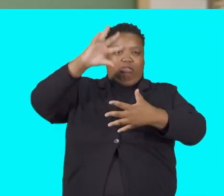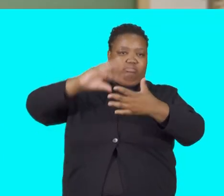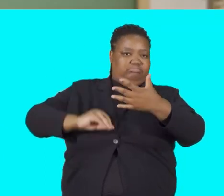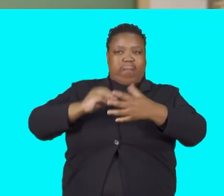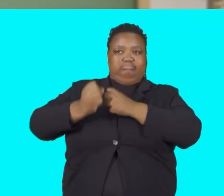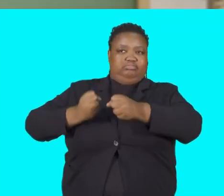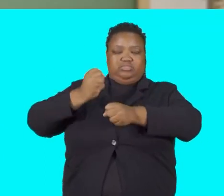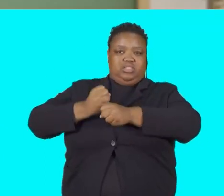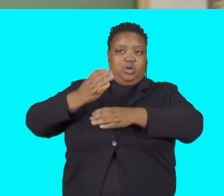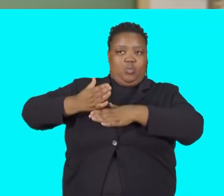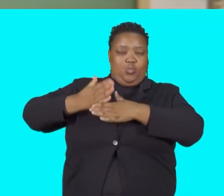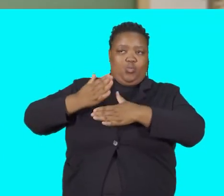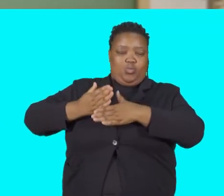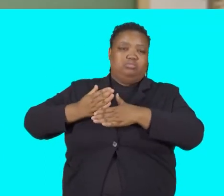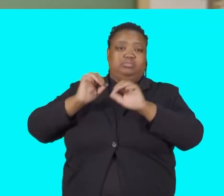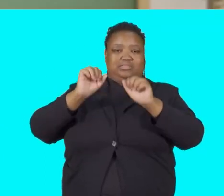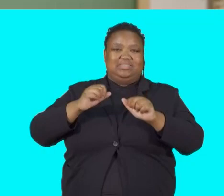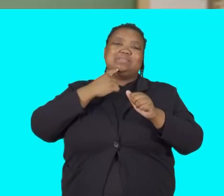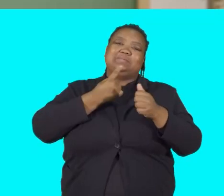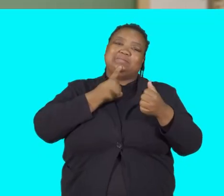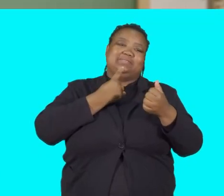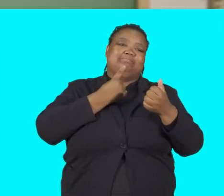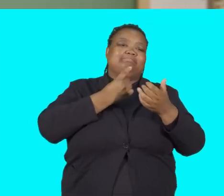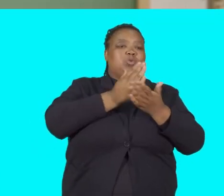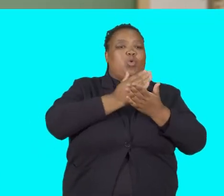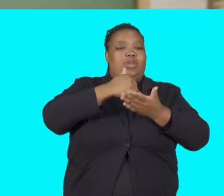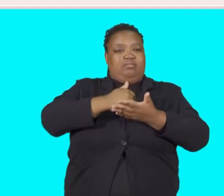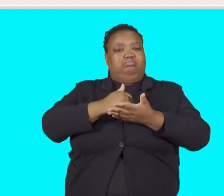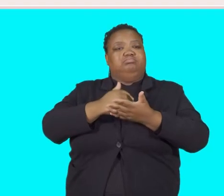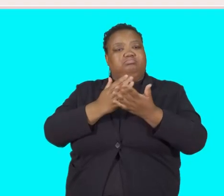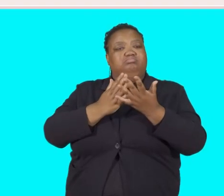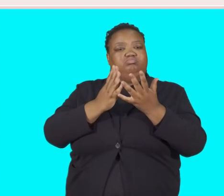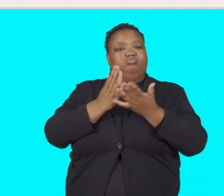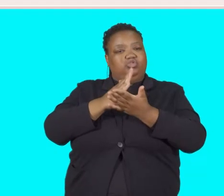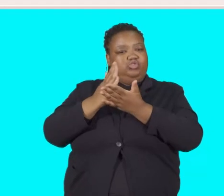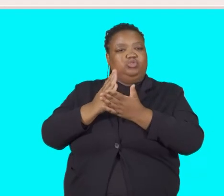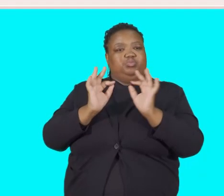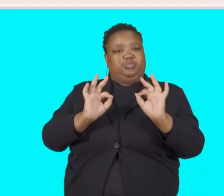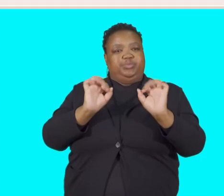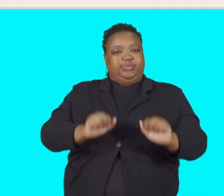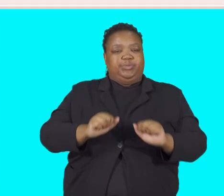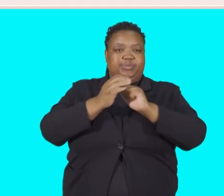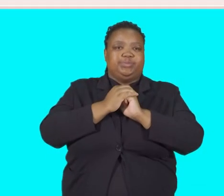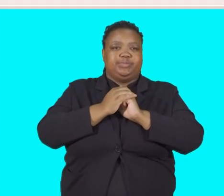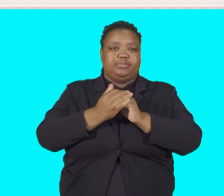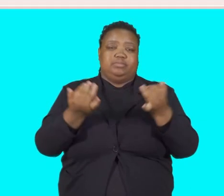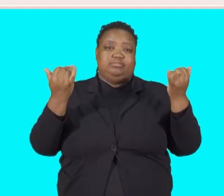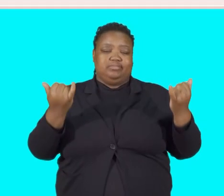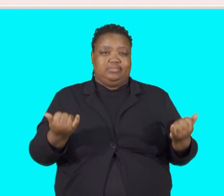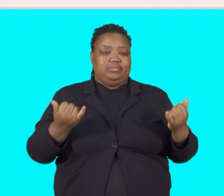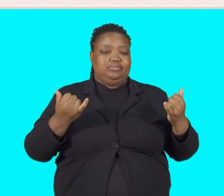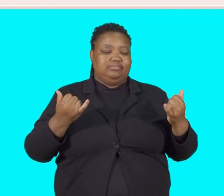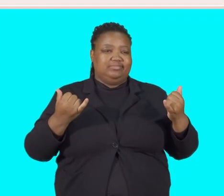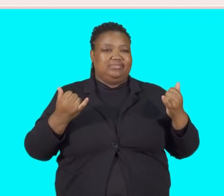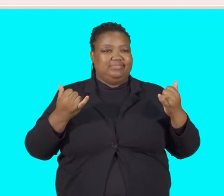ke wohluliwe ngokwekota zonke ezine. Uzawufumana amagqabantshintshi esigaba.